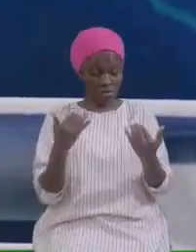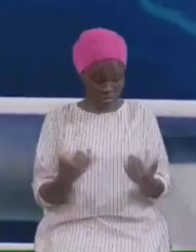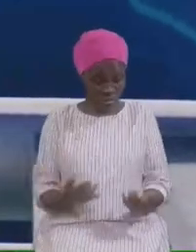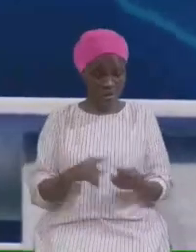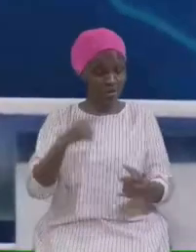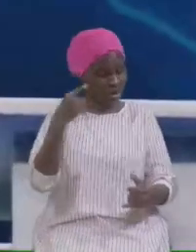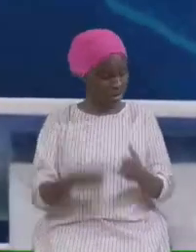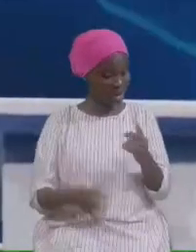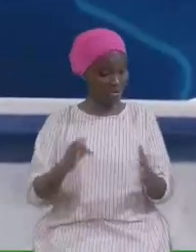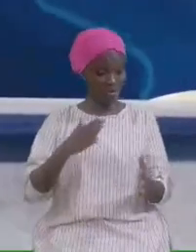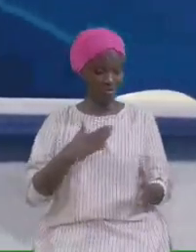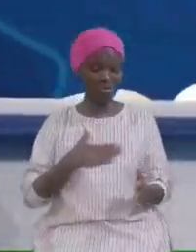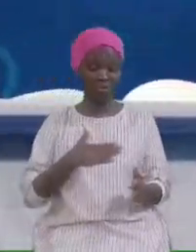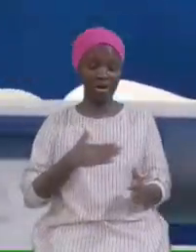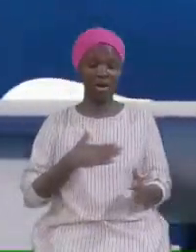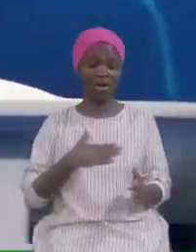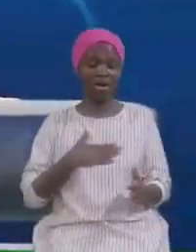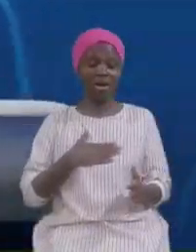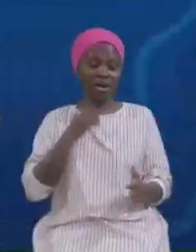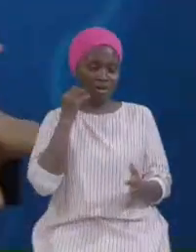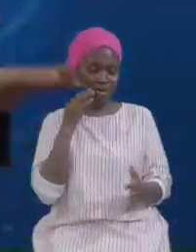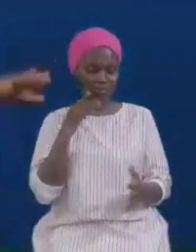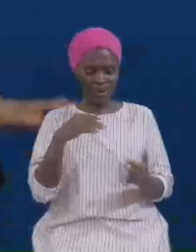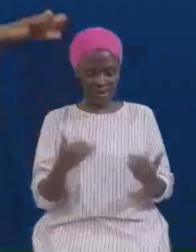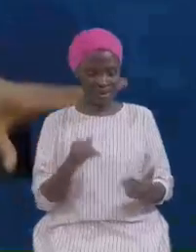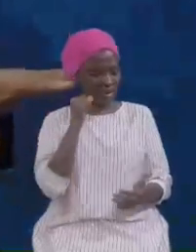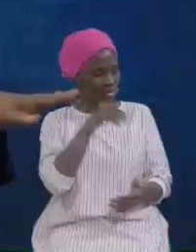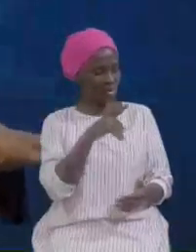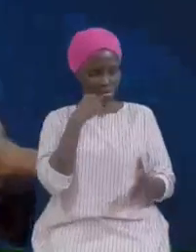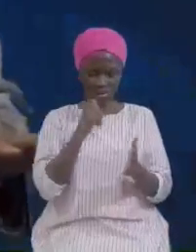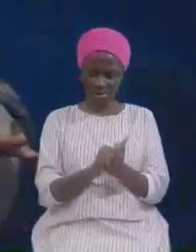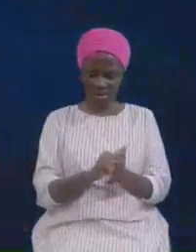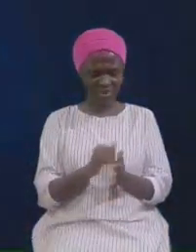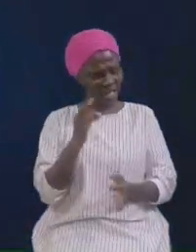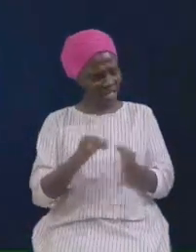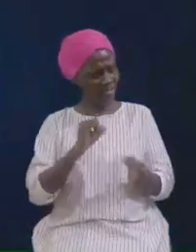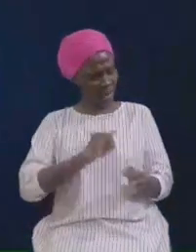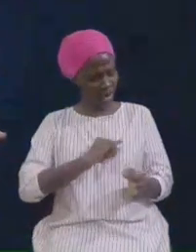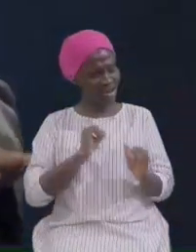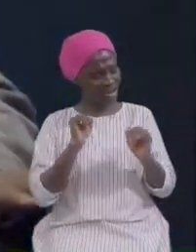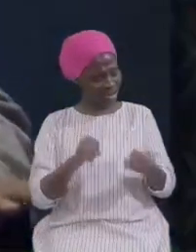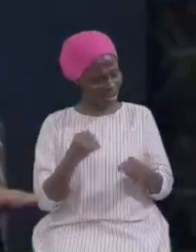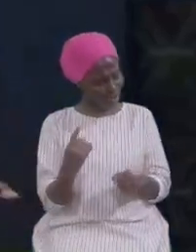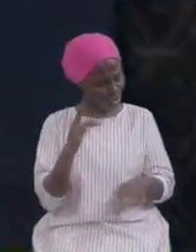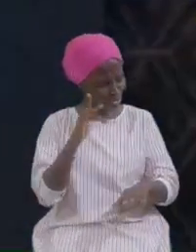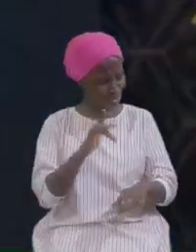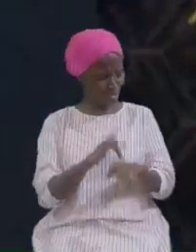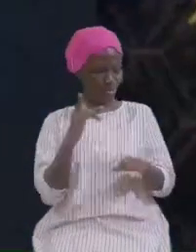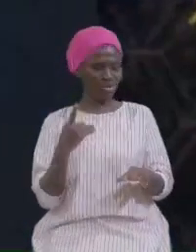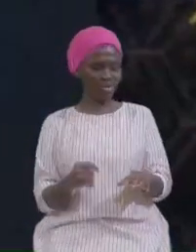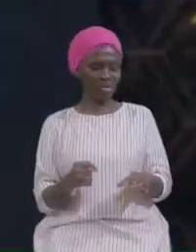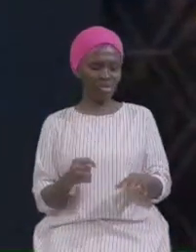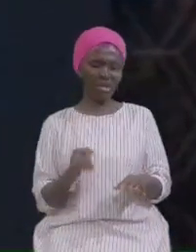la fin de ma route. Et elle a annoncé, si je peux seulement toucher le bord de